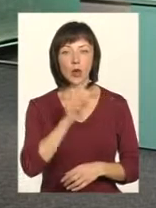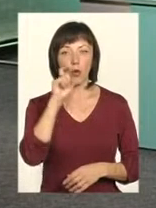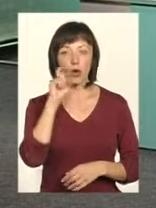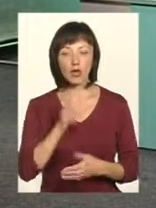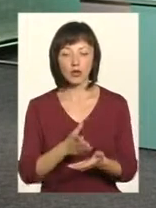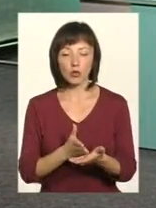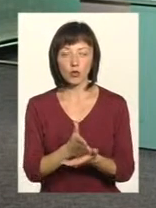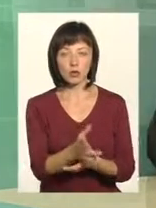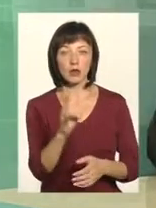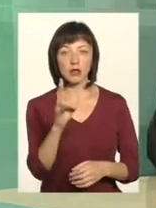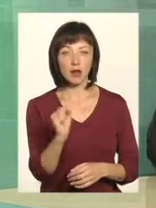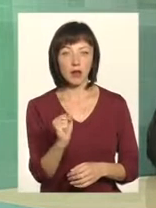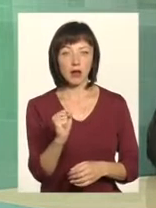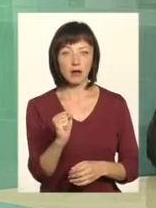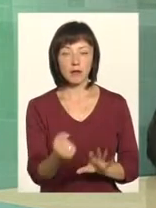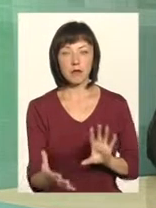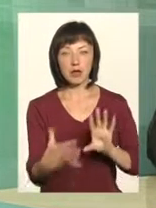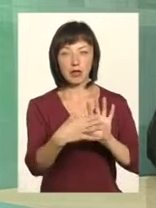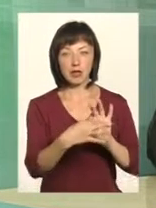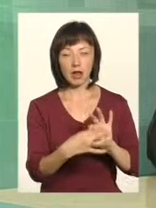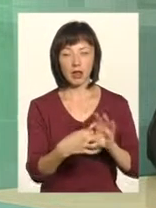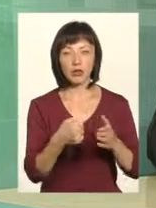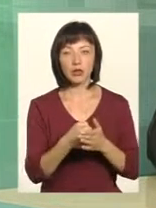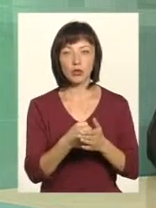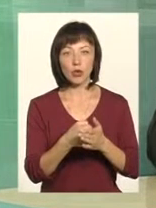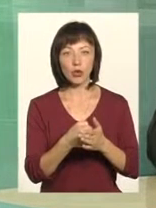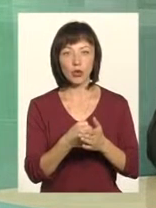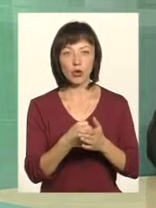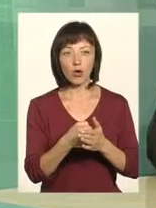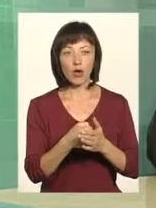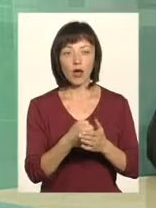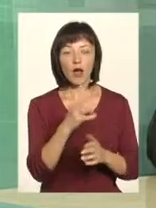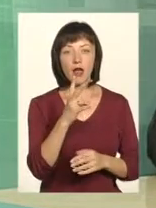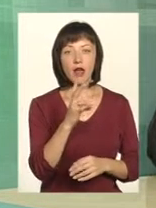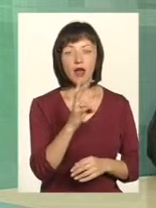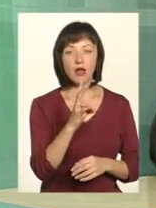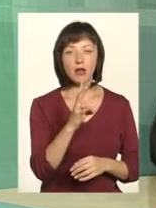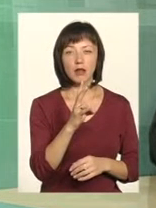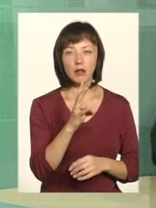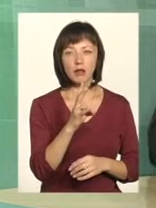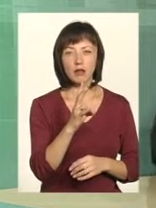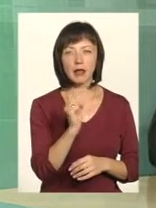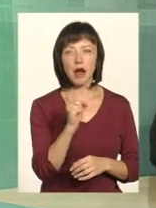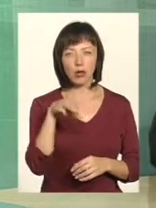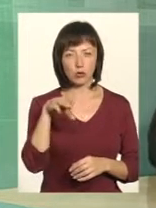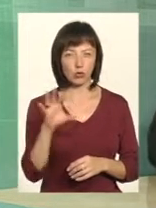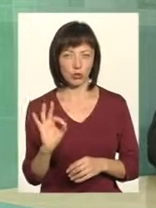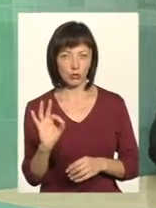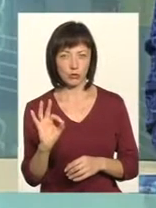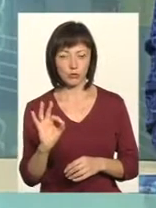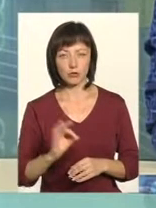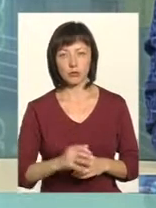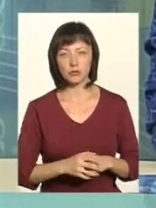курс України на приєднання до Євроатлантичної системи безпеки, тобто